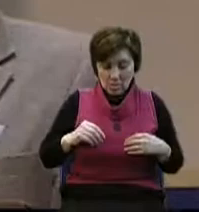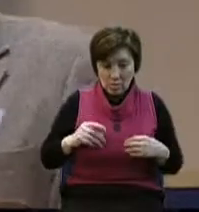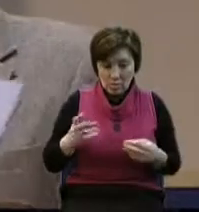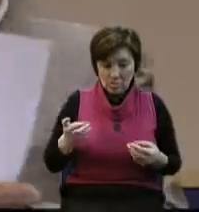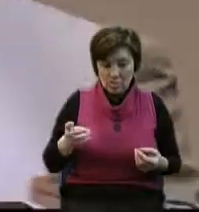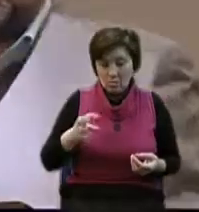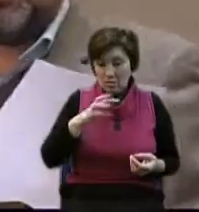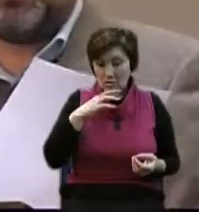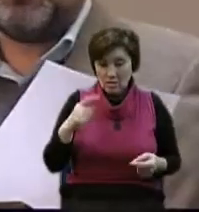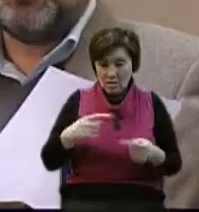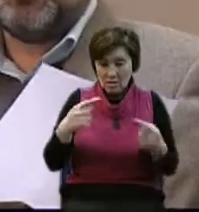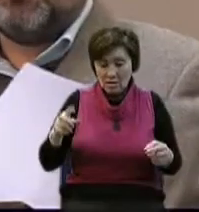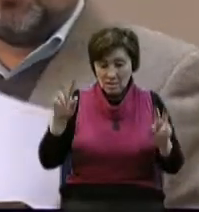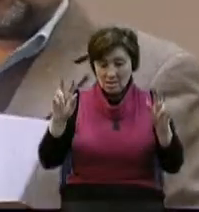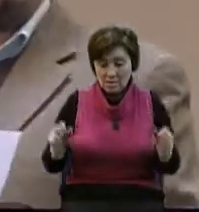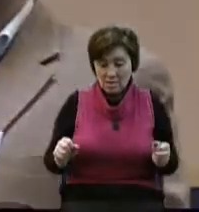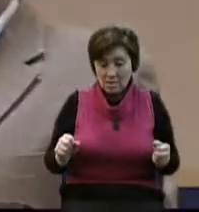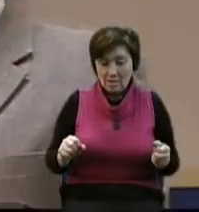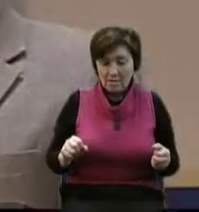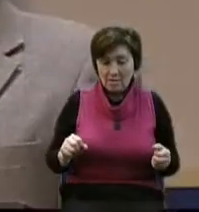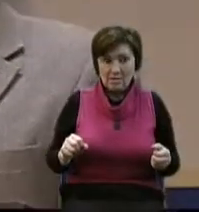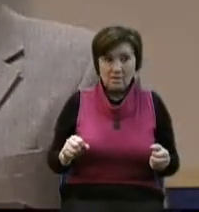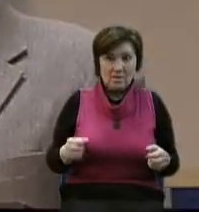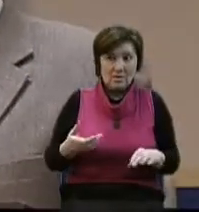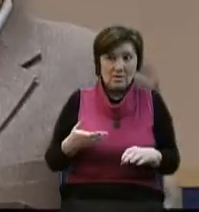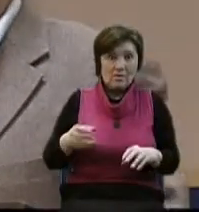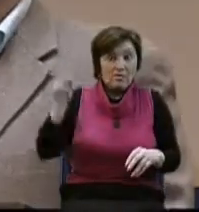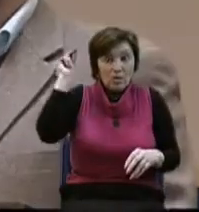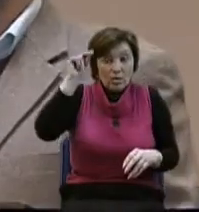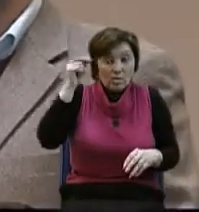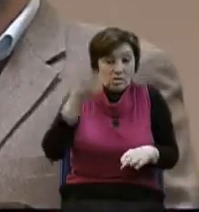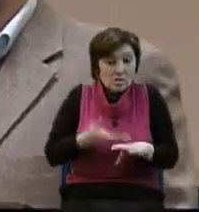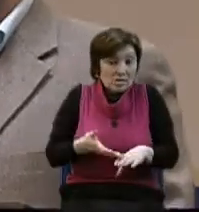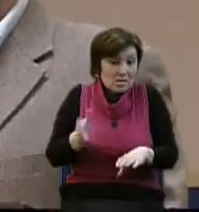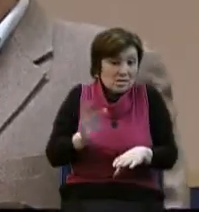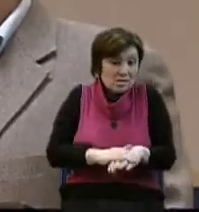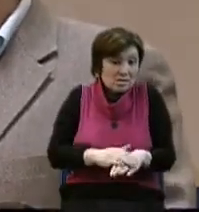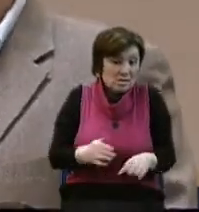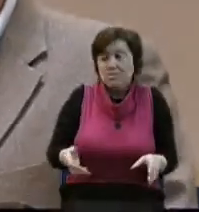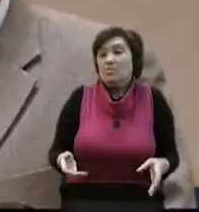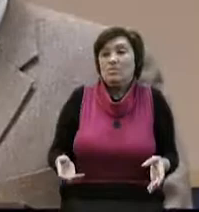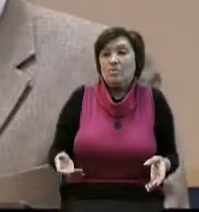что можно, что нельзя. Выучить эти правила уже нужно было много усилий,